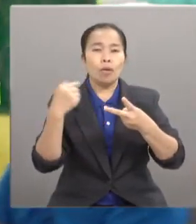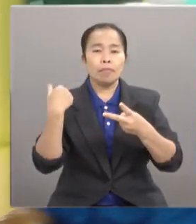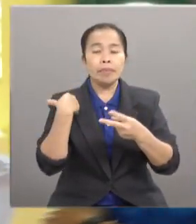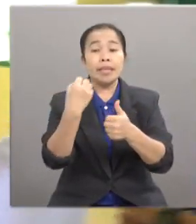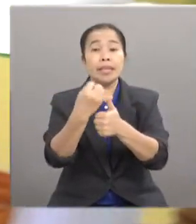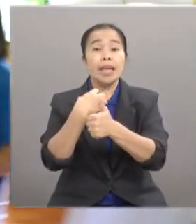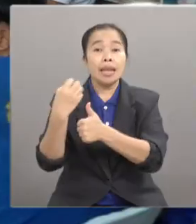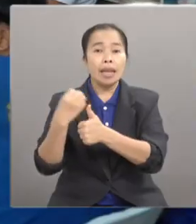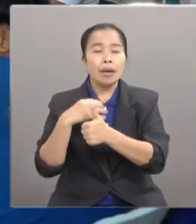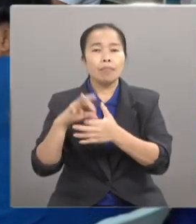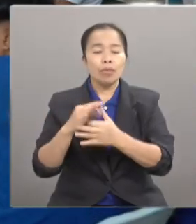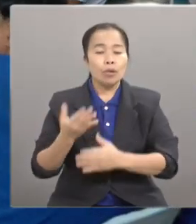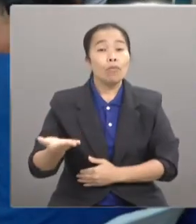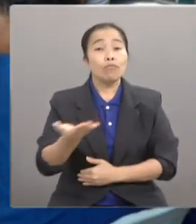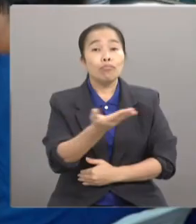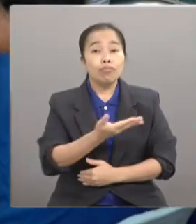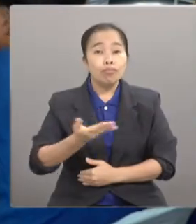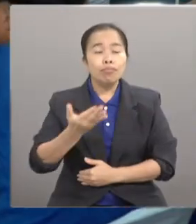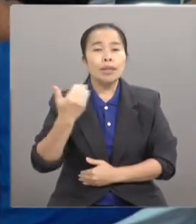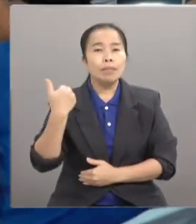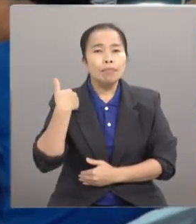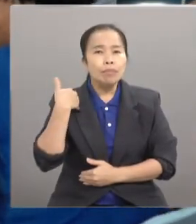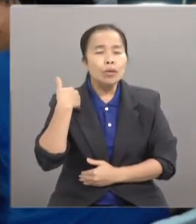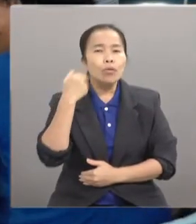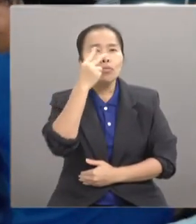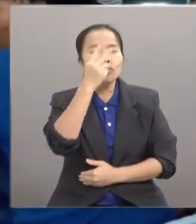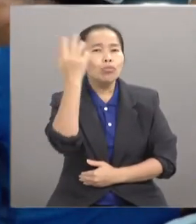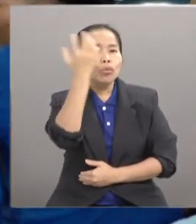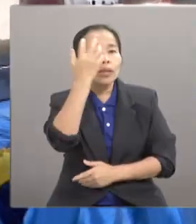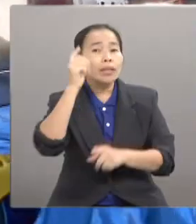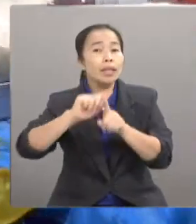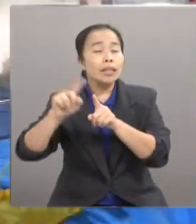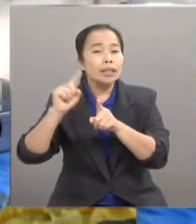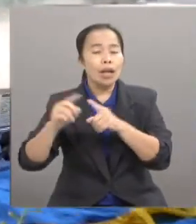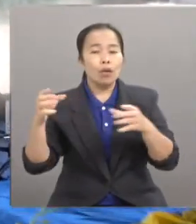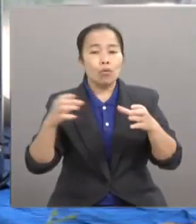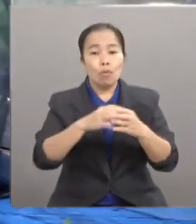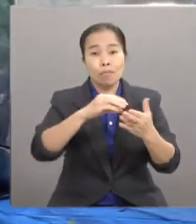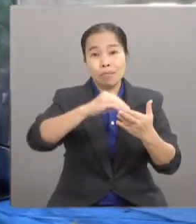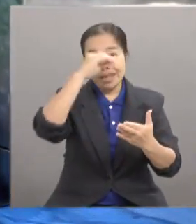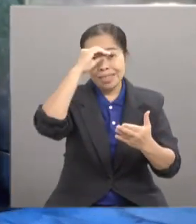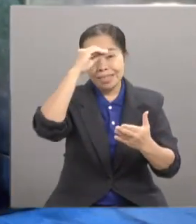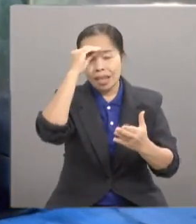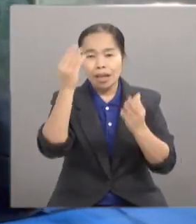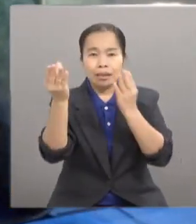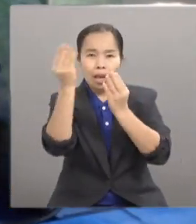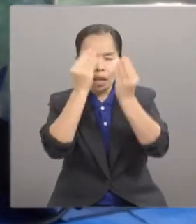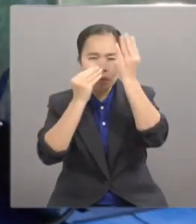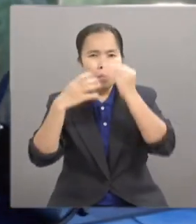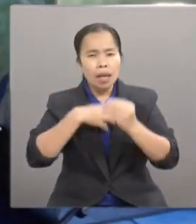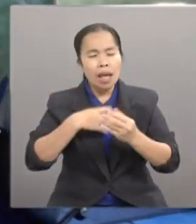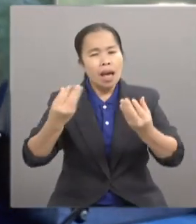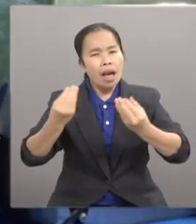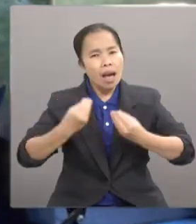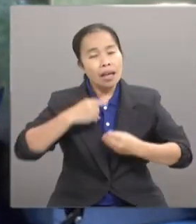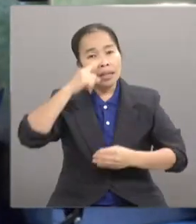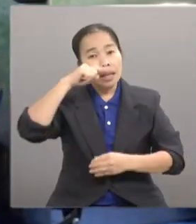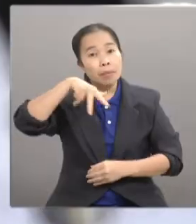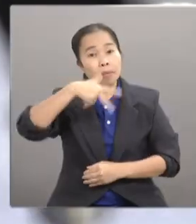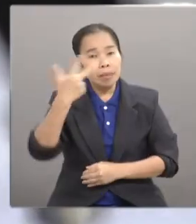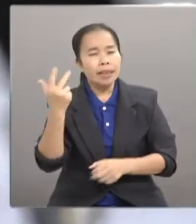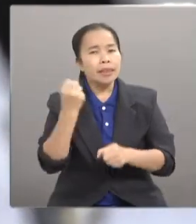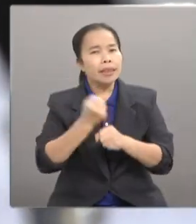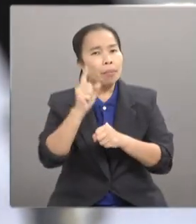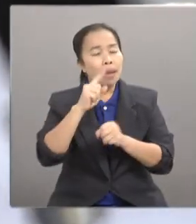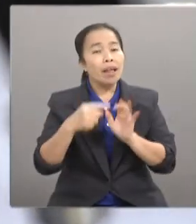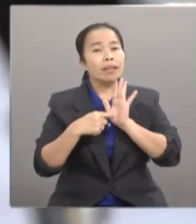fürดีรัฟงคามคดเหนของสภาผู้ชมและผู้ฝังรายการกลมกศึษาและเรีนรู้ที่อยากให้ไยPBSนำเสนอแ่มุมก